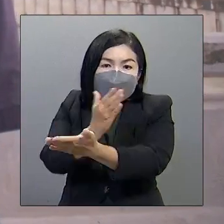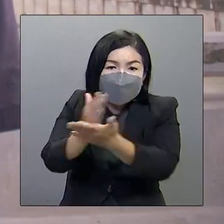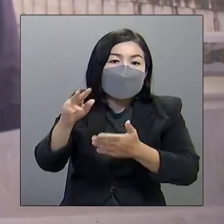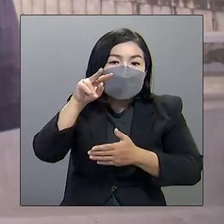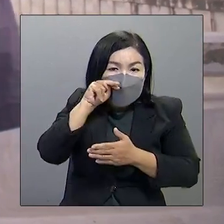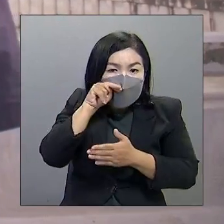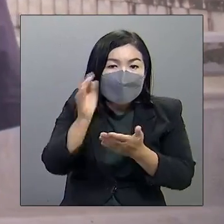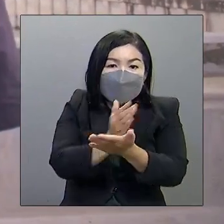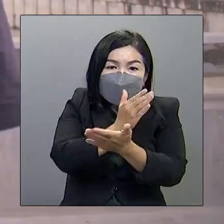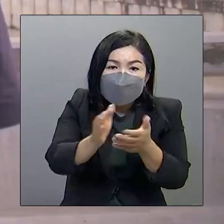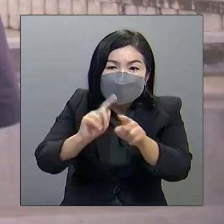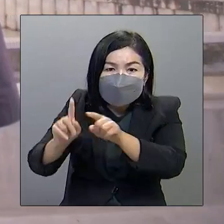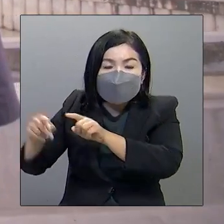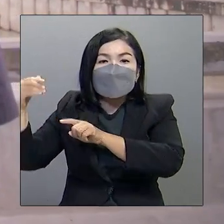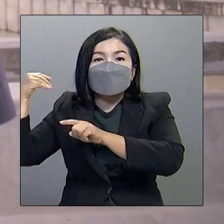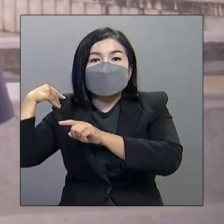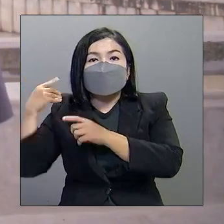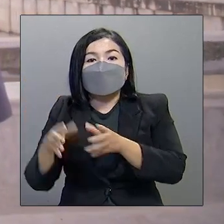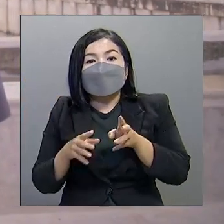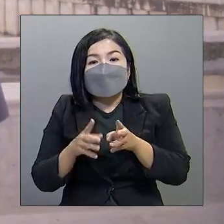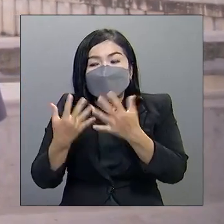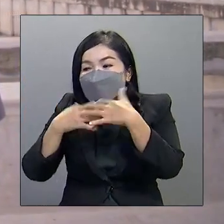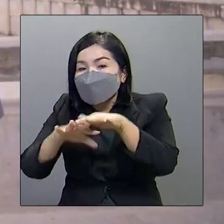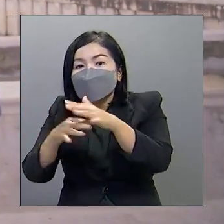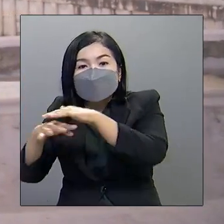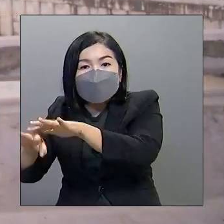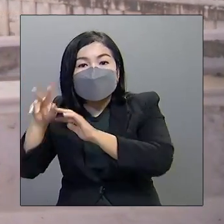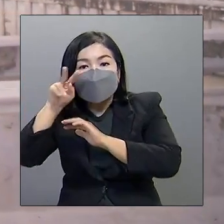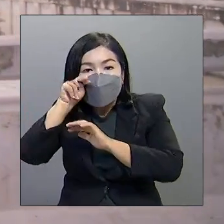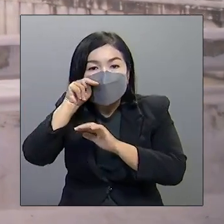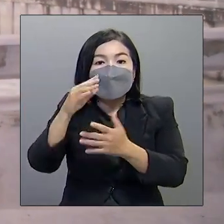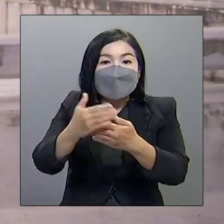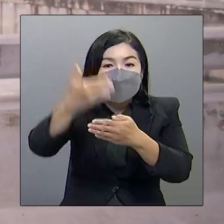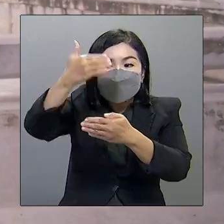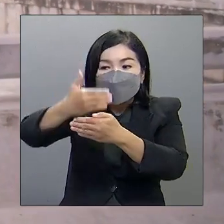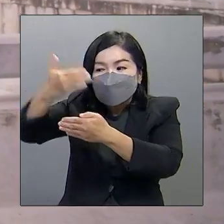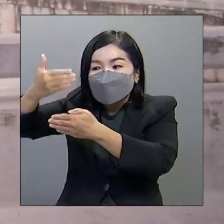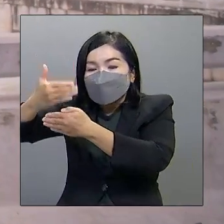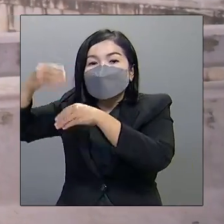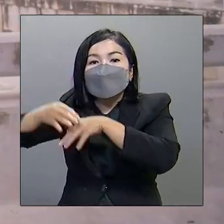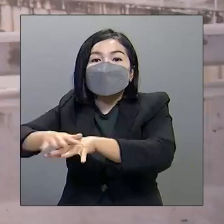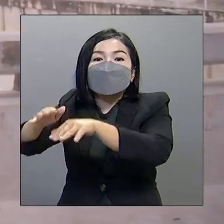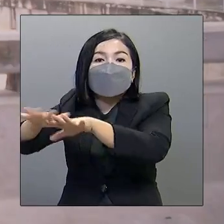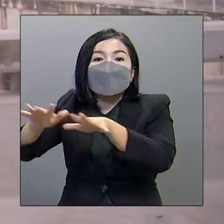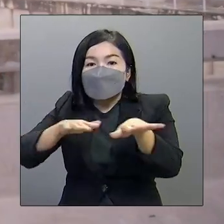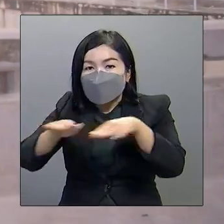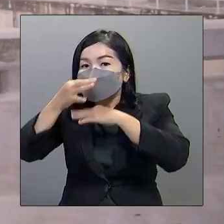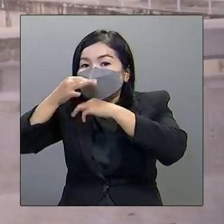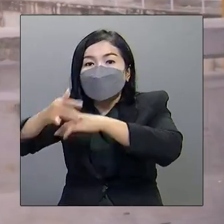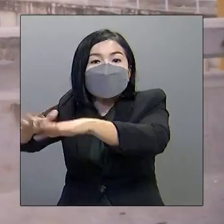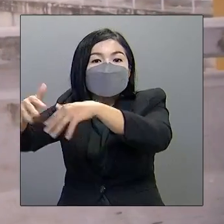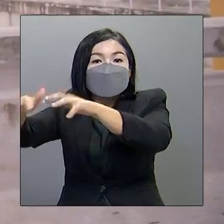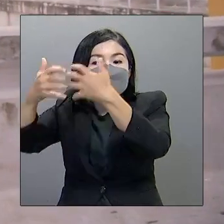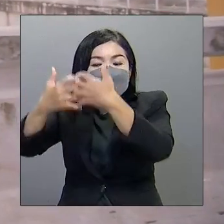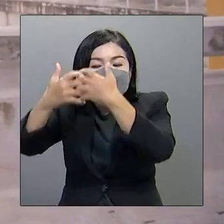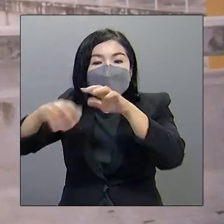นะครับดึงข้ามขอบกระทะอีกอันนึงเนี่ยส่งต่อไปตรงนี้เองเนี่ยจะมีสถานีสูบน้ำแนวชายทะเลของกรมชลประทานเนี่ยติ